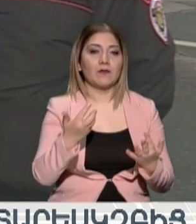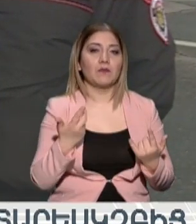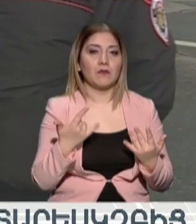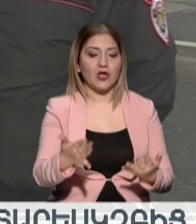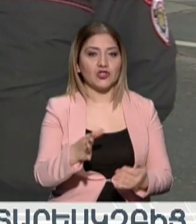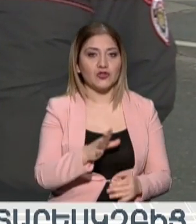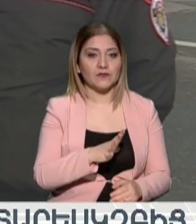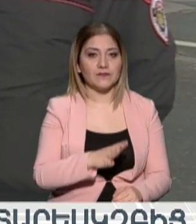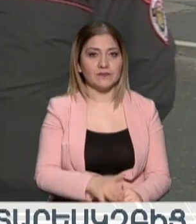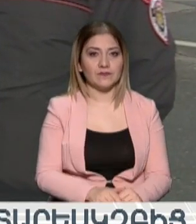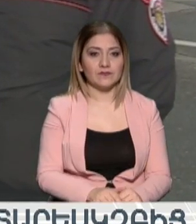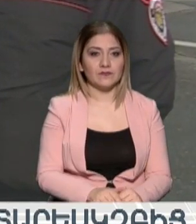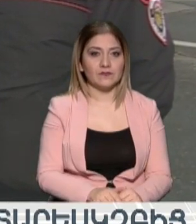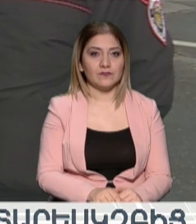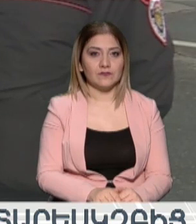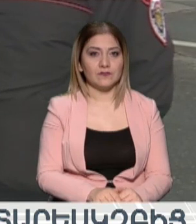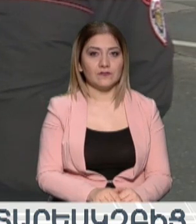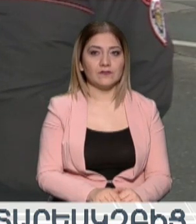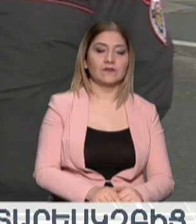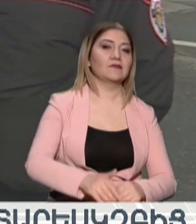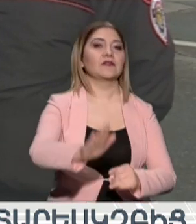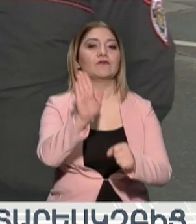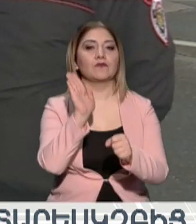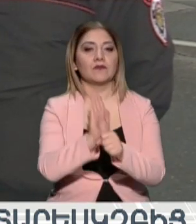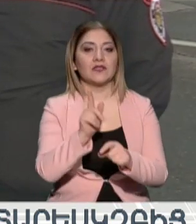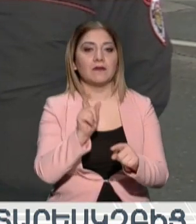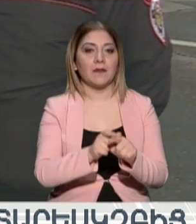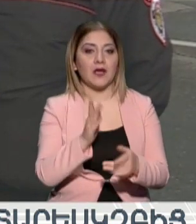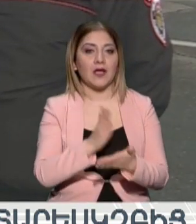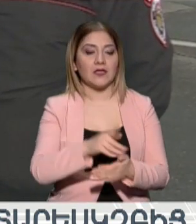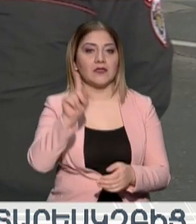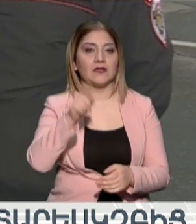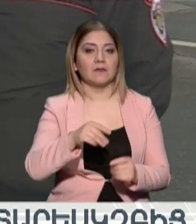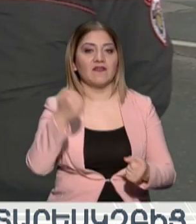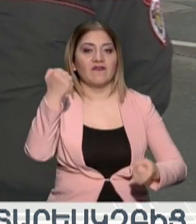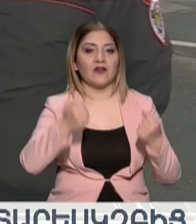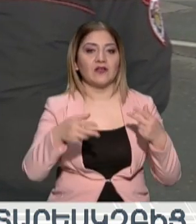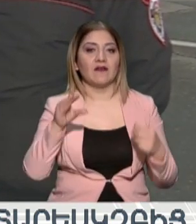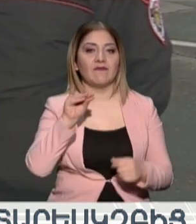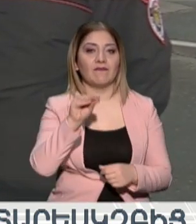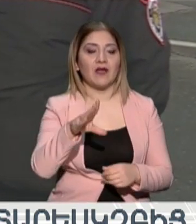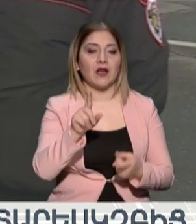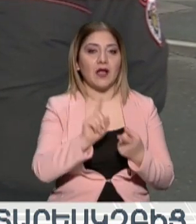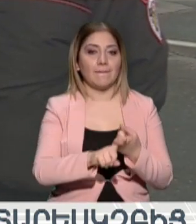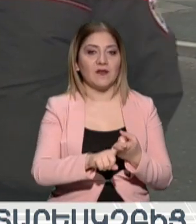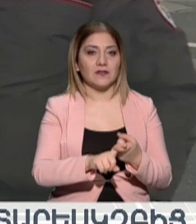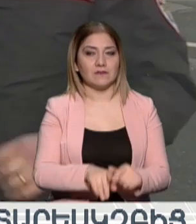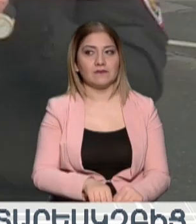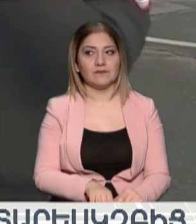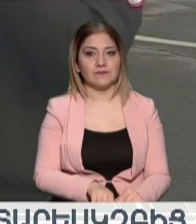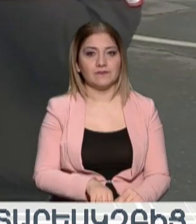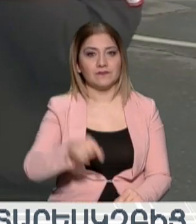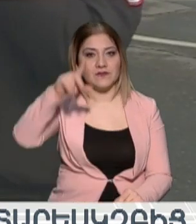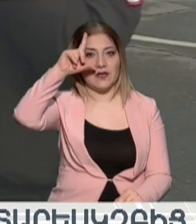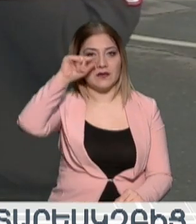մեկն է, նրանում հրահանգ գոյություն ունի, որը վերաբերում է վարորդական վկայականների ներկայացվող պահանջներին, հետևաբար